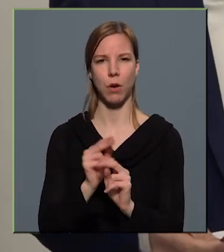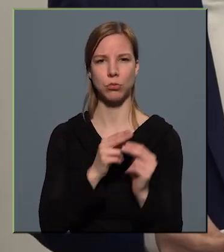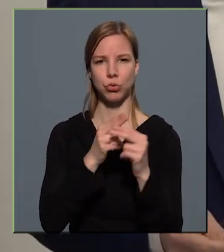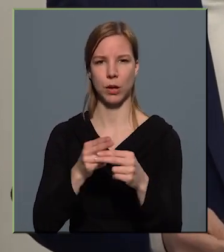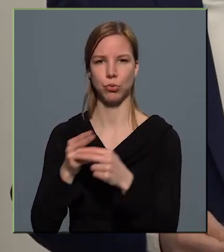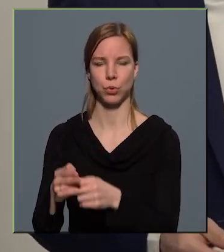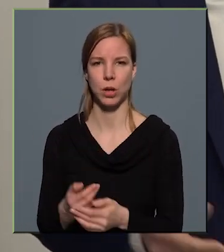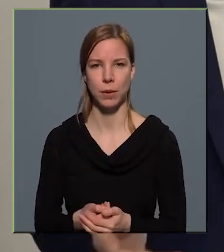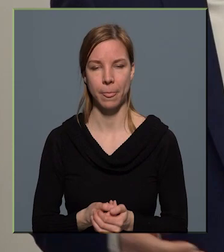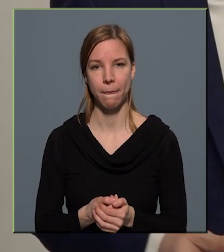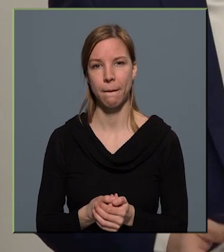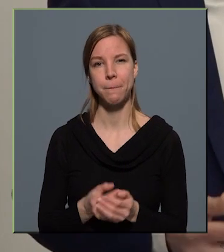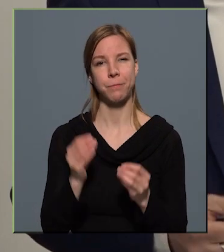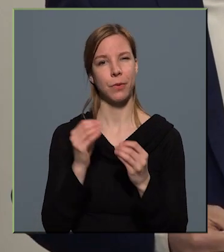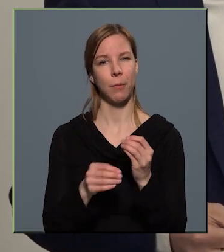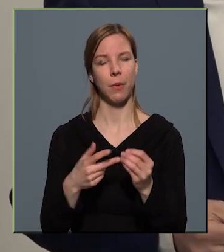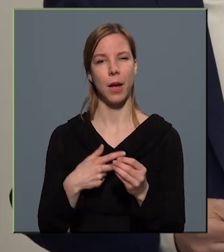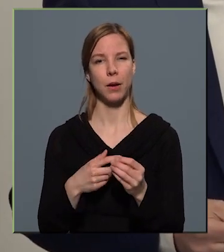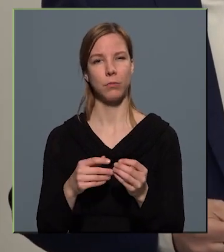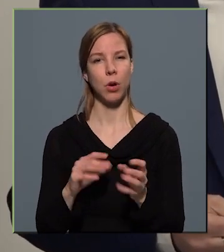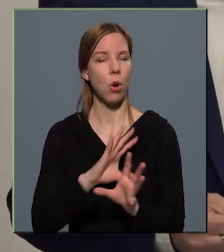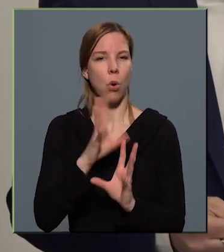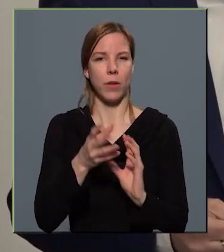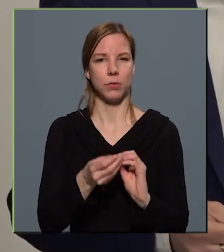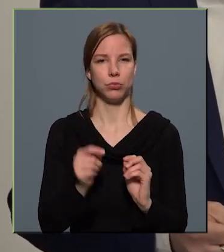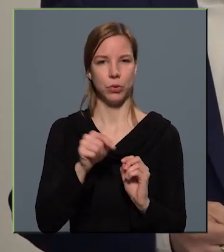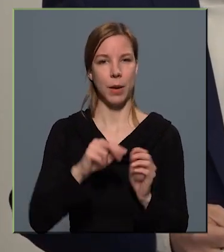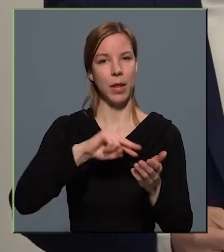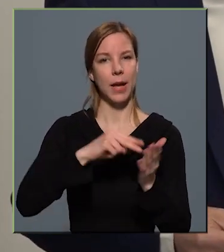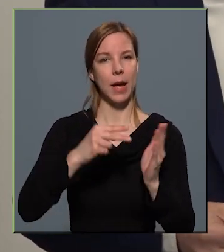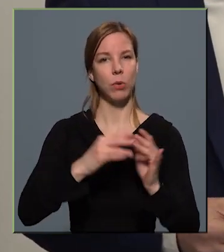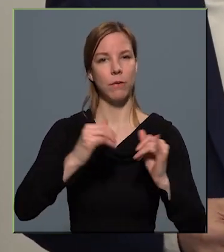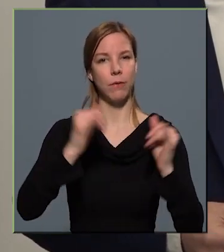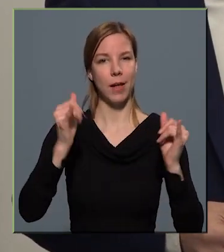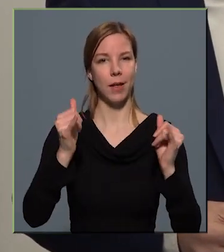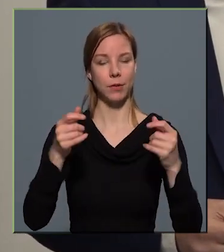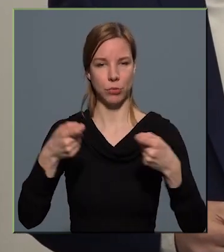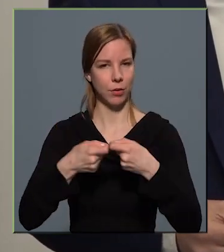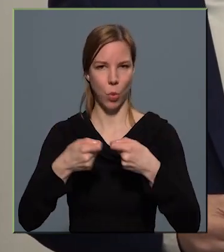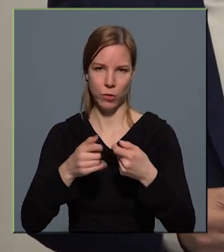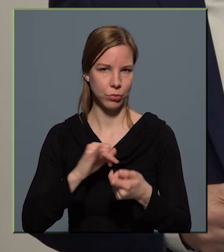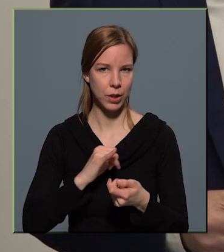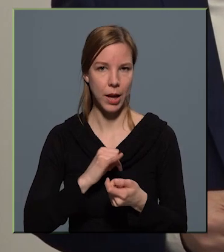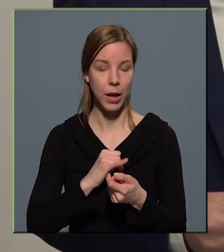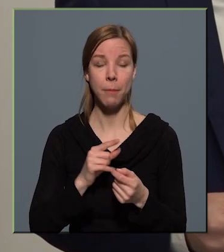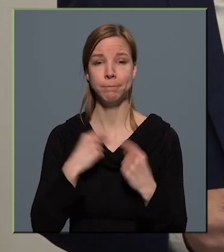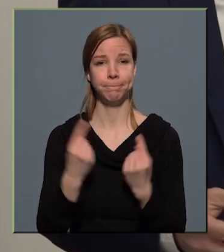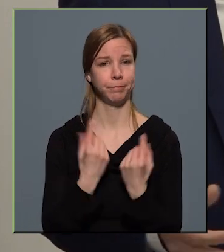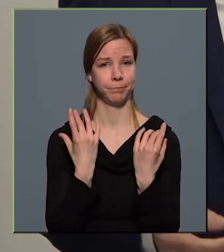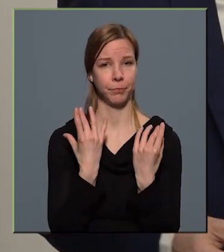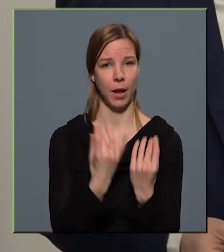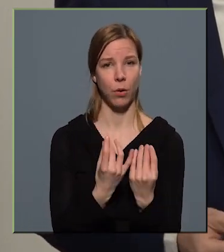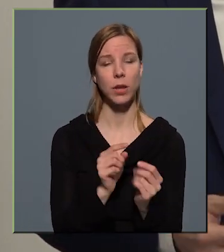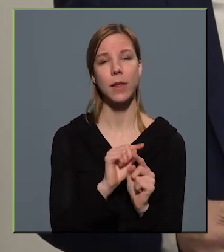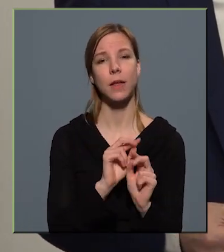segítségre. Hiszen összességében a kerület fejlesztése az közös érdekünk, elkötelezettek vagyunk az összehangolt